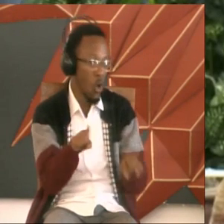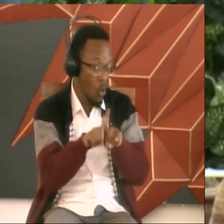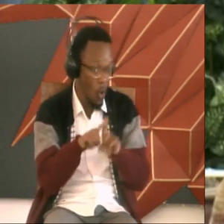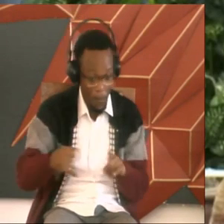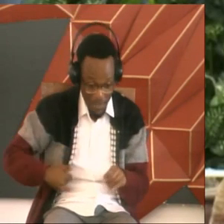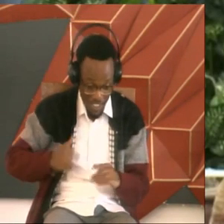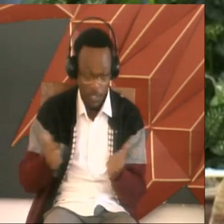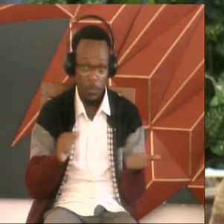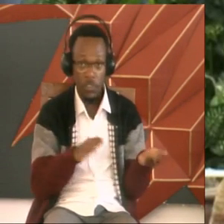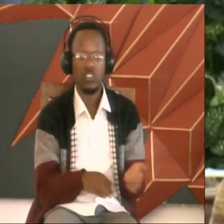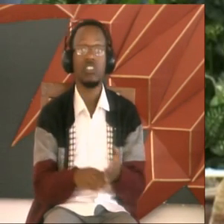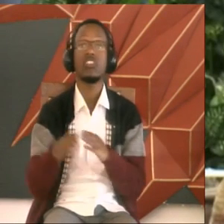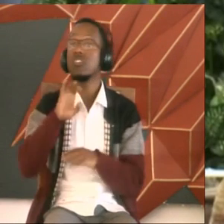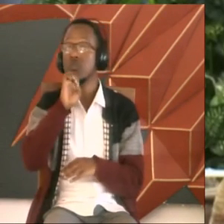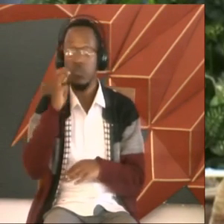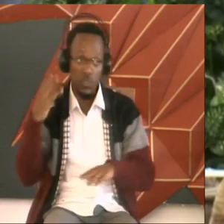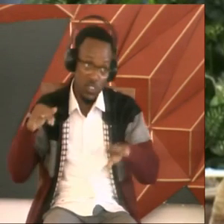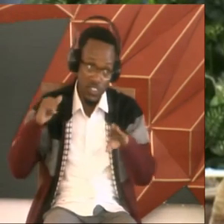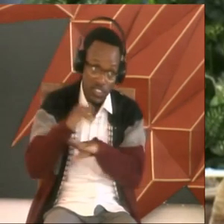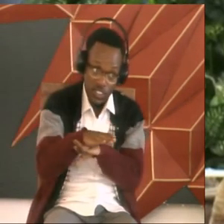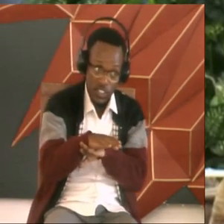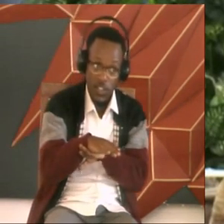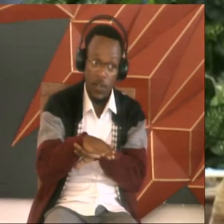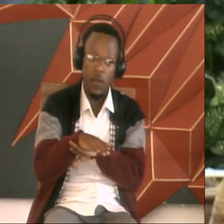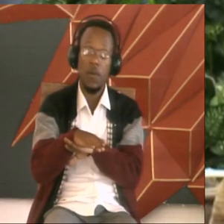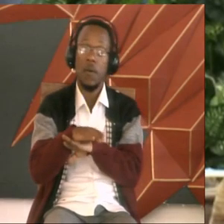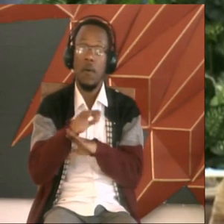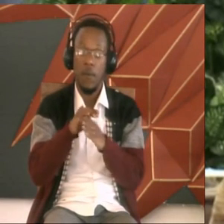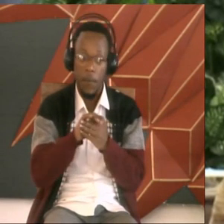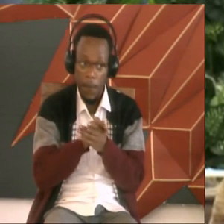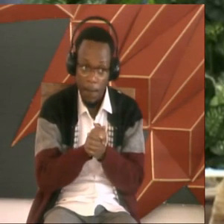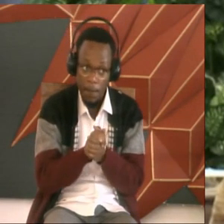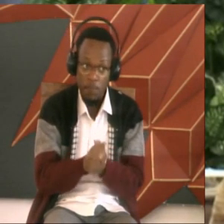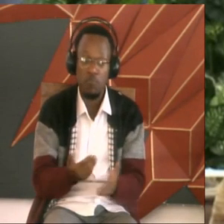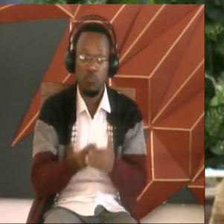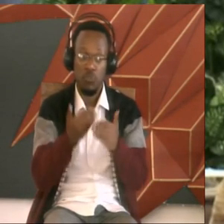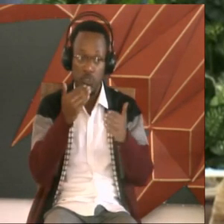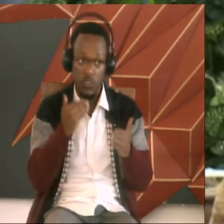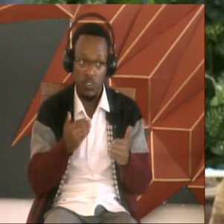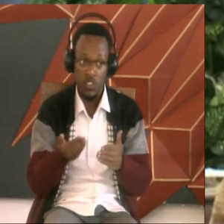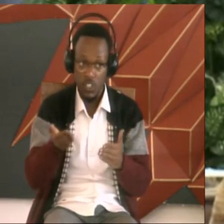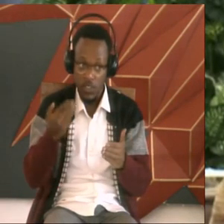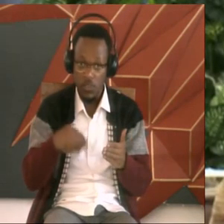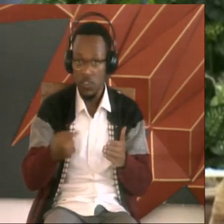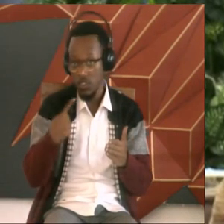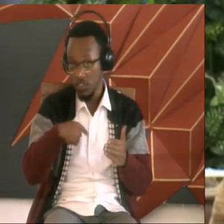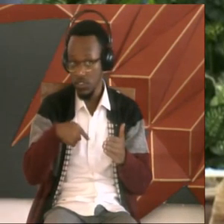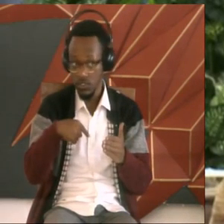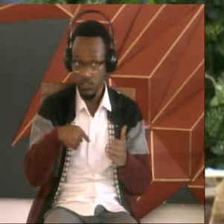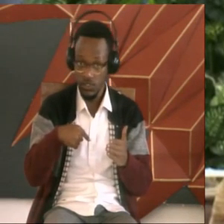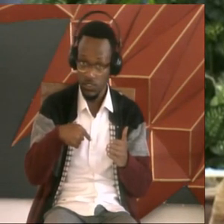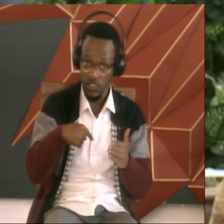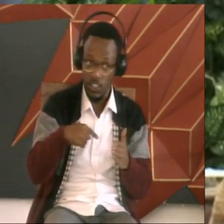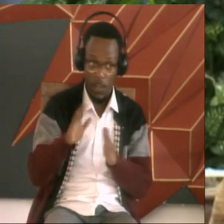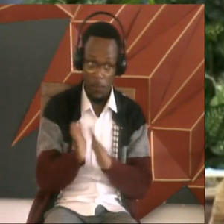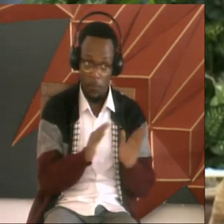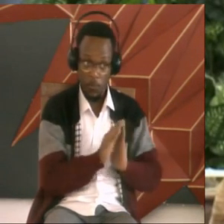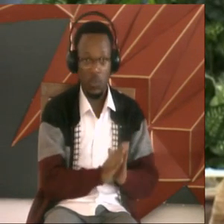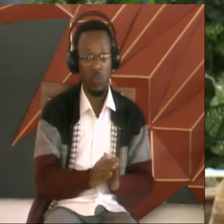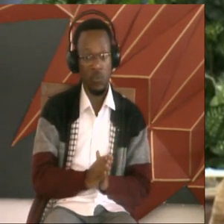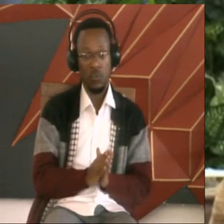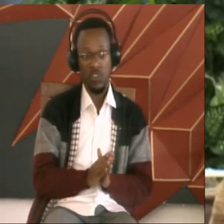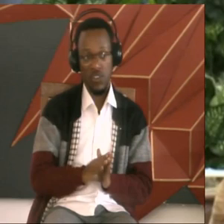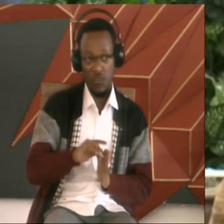warabyumvise ubwo ijwi ryavugaga ngo nk'uko Yohana Umubatiza yatumwe agatumwa gutegura inzira zo kuza kwa mbere kwa